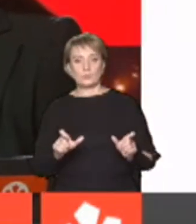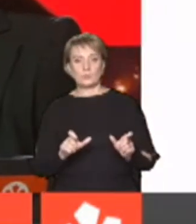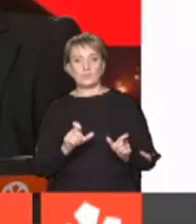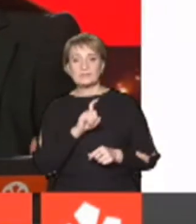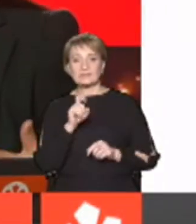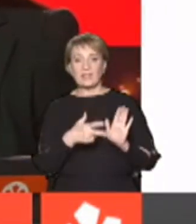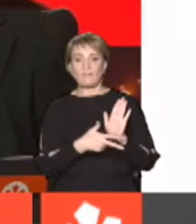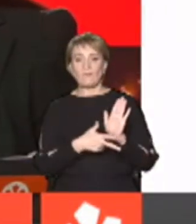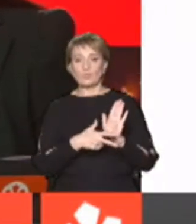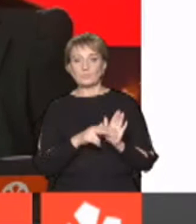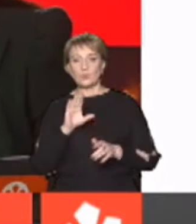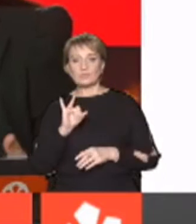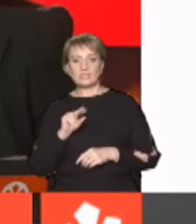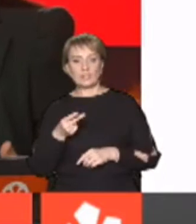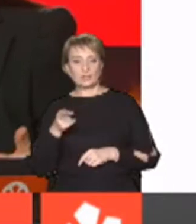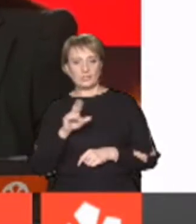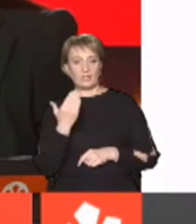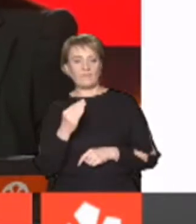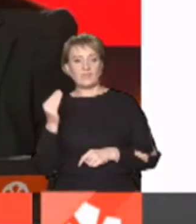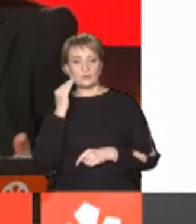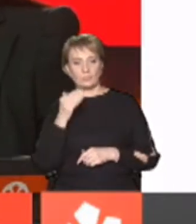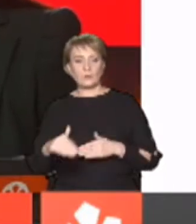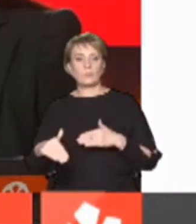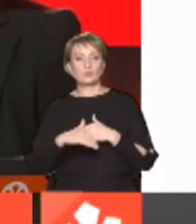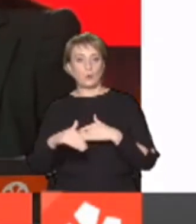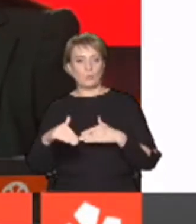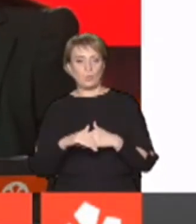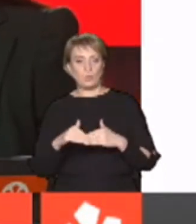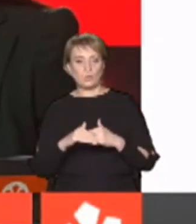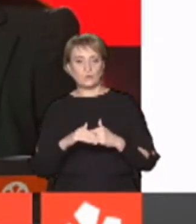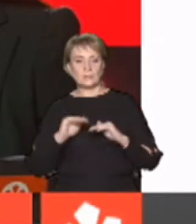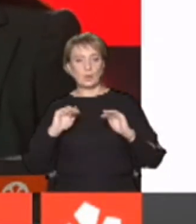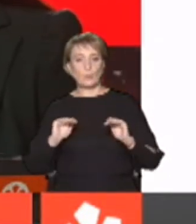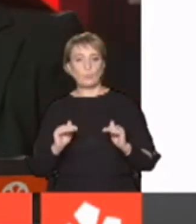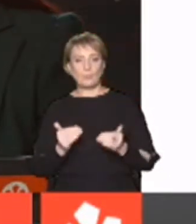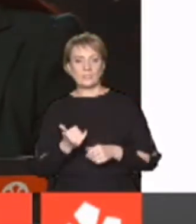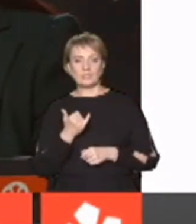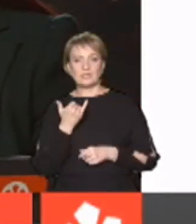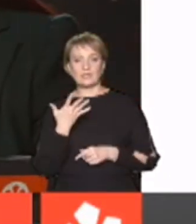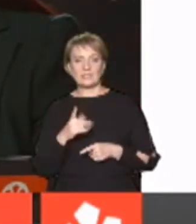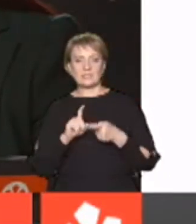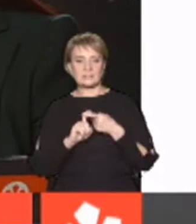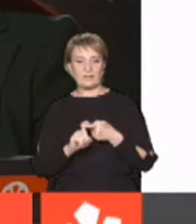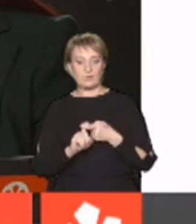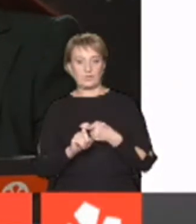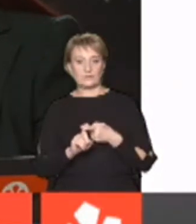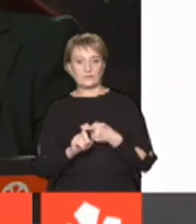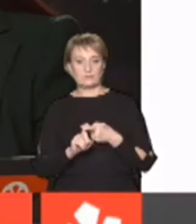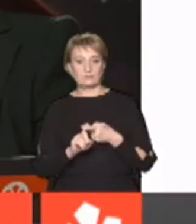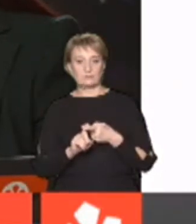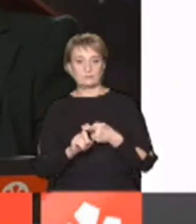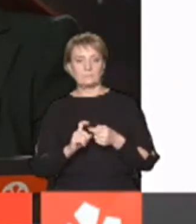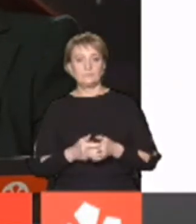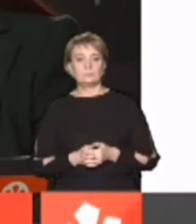8 січня. На вашу думку, це допоможе знизити кількість захворівших, ну, відповідно, розвантажити ліжка в стаціонарах?